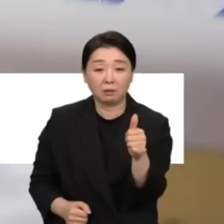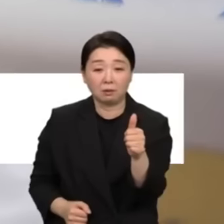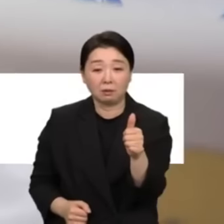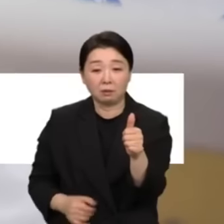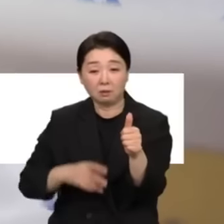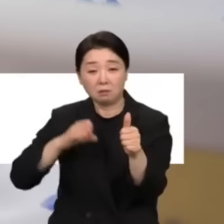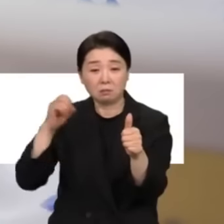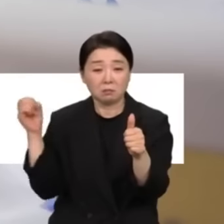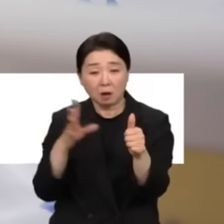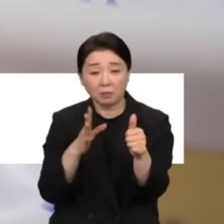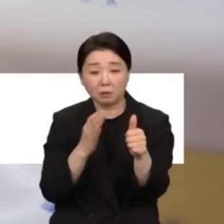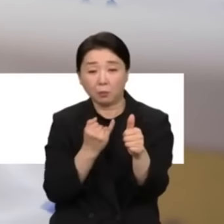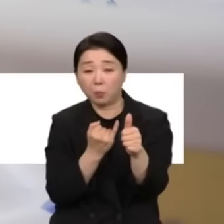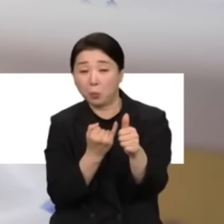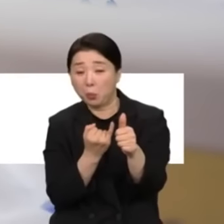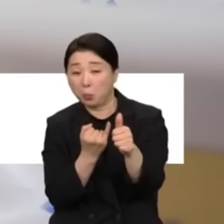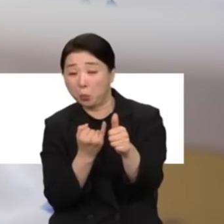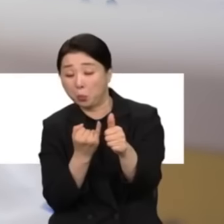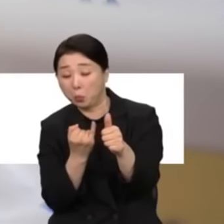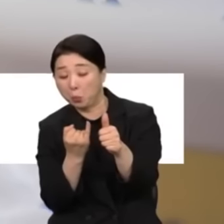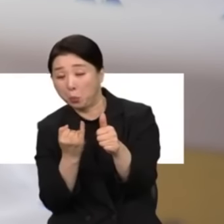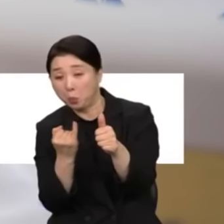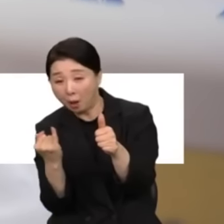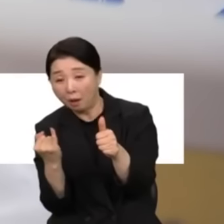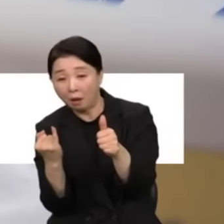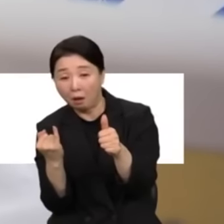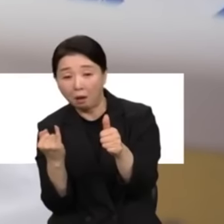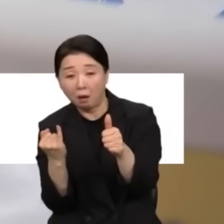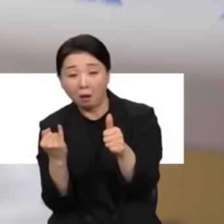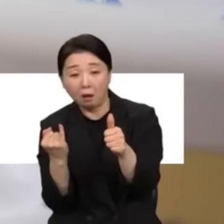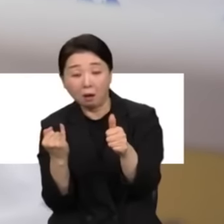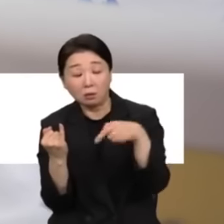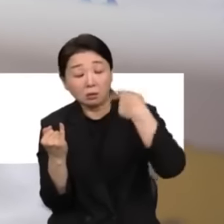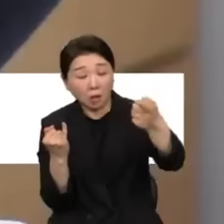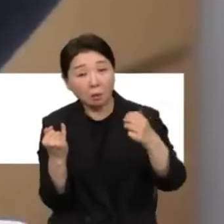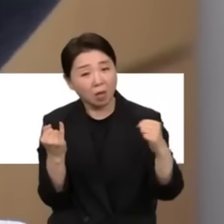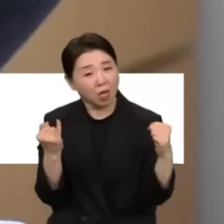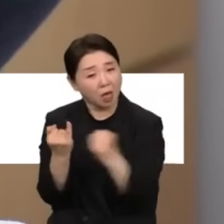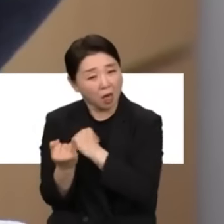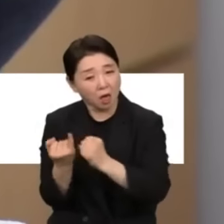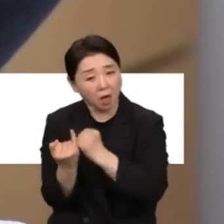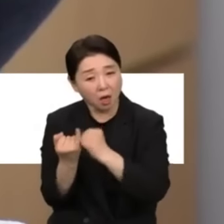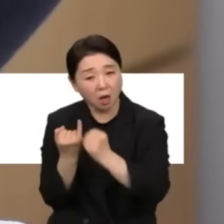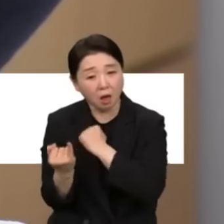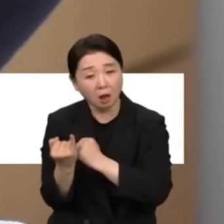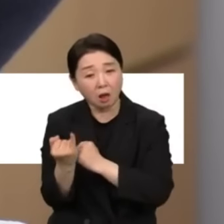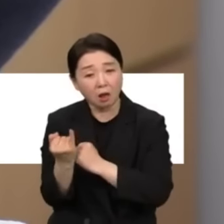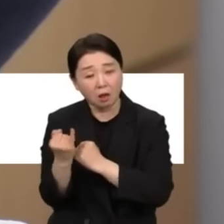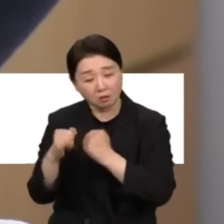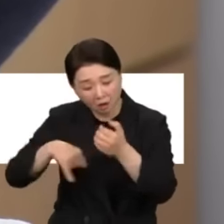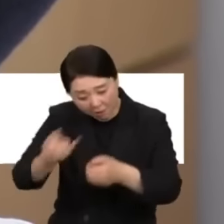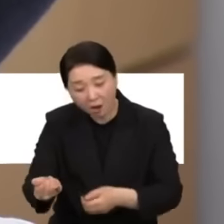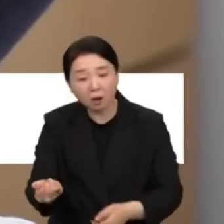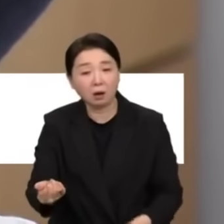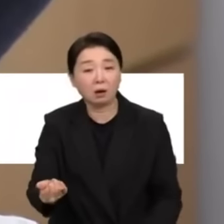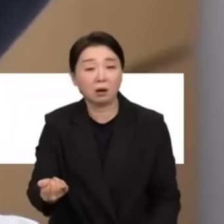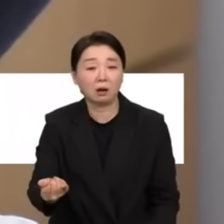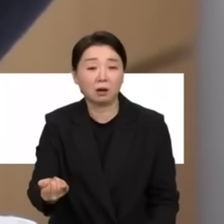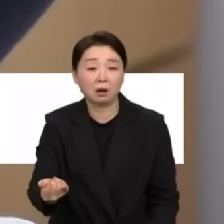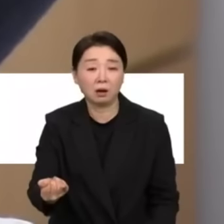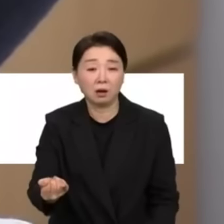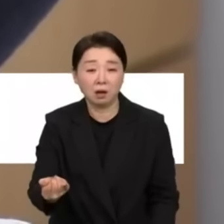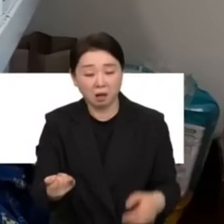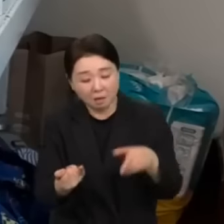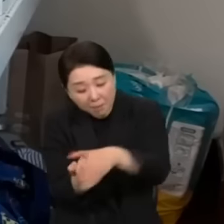걸어오더라고. 수상소시 직접 서기 직전에 그 다음부터 그냥 두들기 팔고 나를 거꾸로 찢어놓고